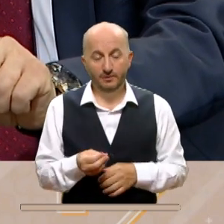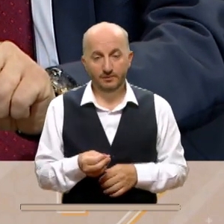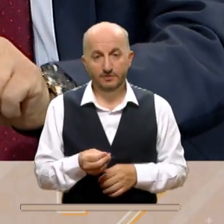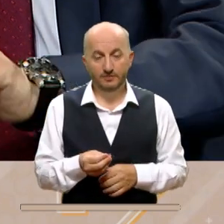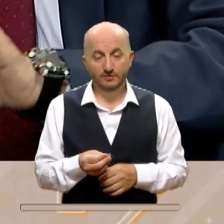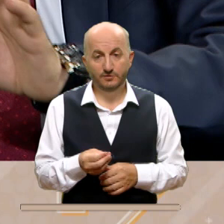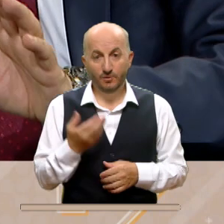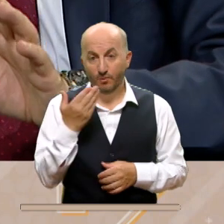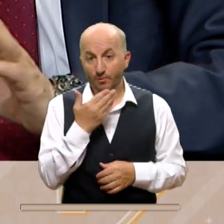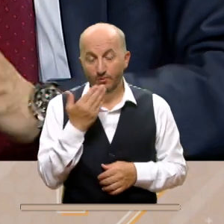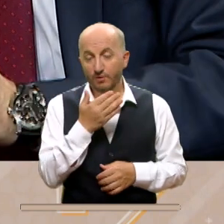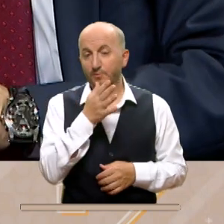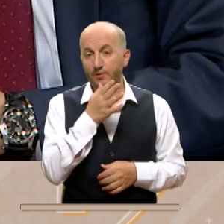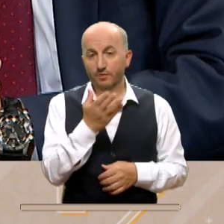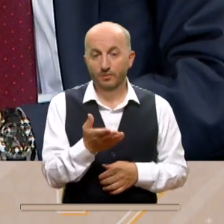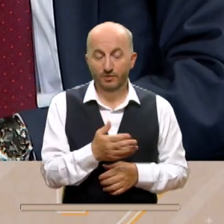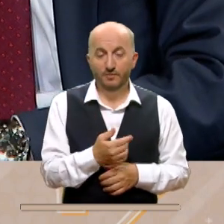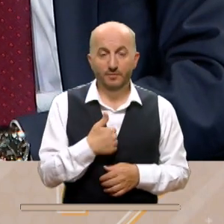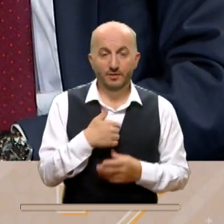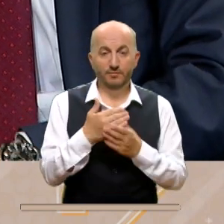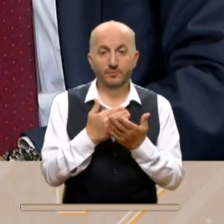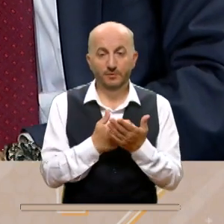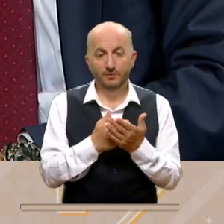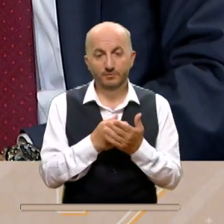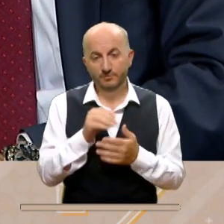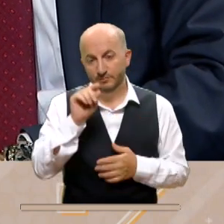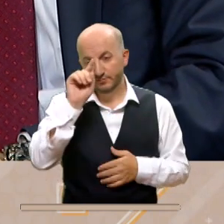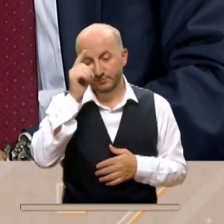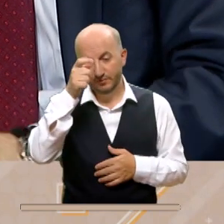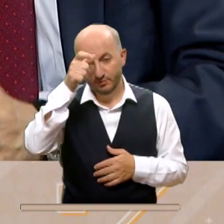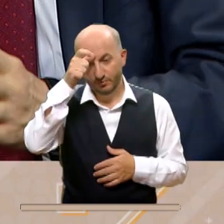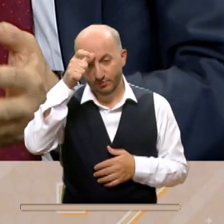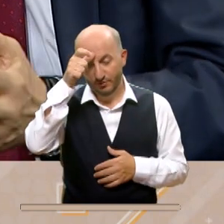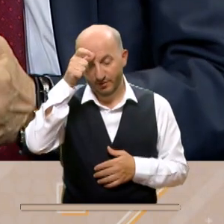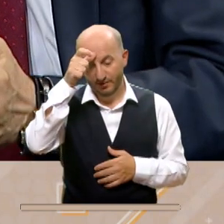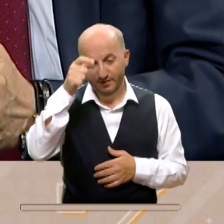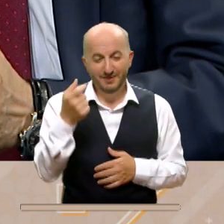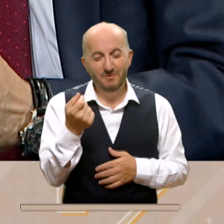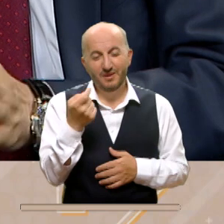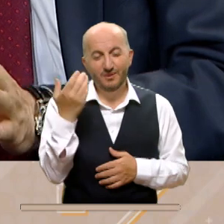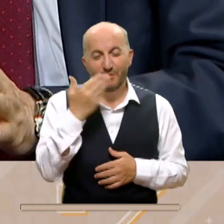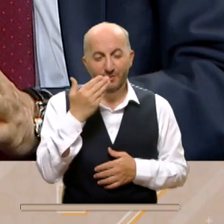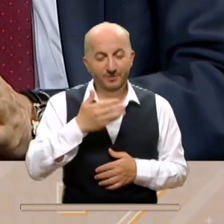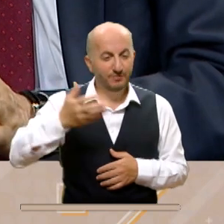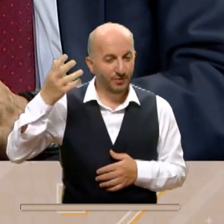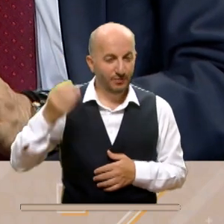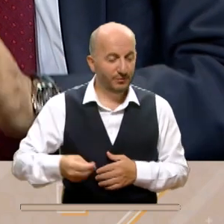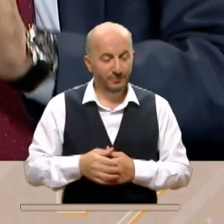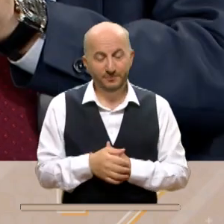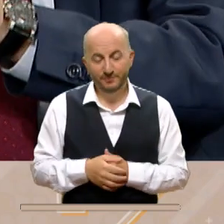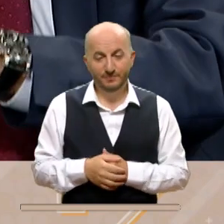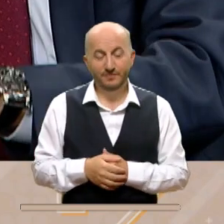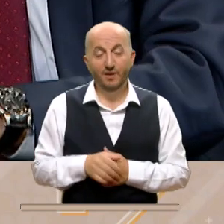okuyabiliyorlar. Ama şu yok, benim programım zaten Türkçe. Ben biraz öğrensem de olur, öyle değil.